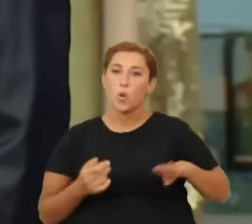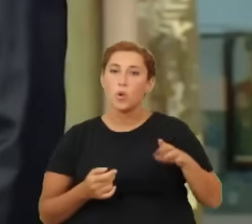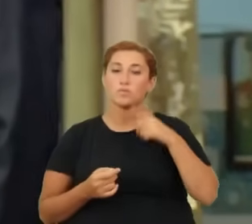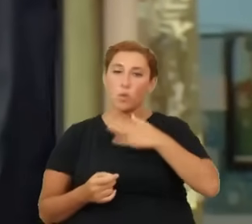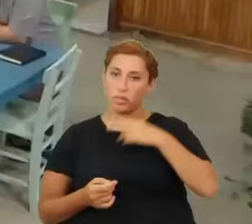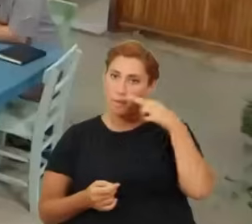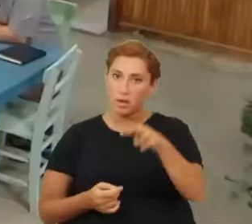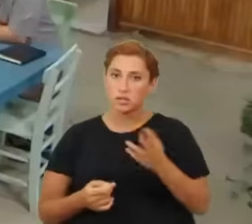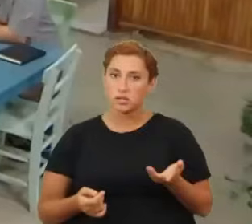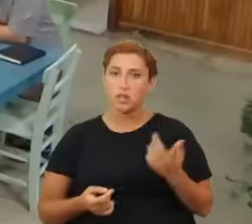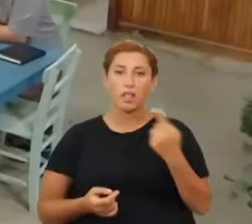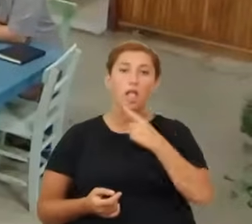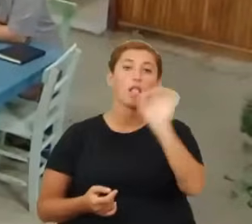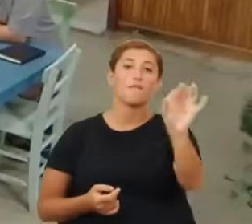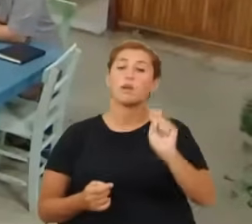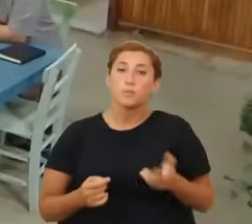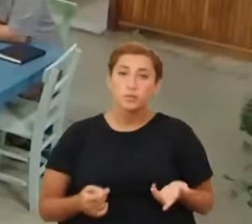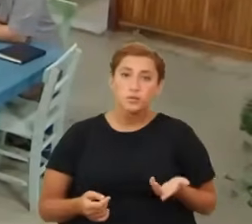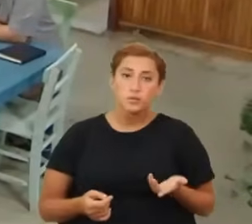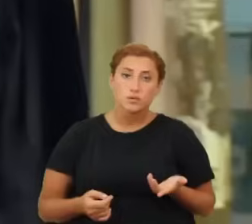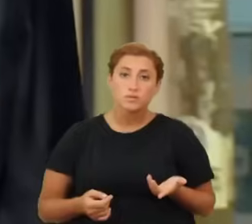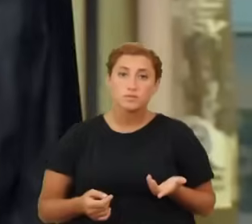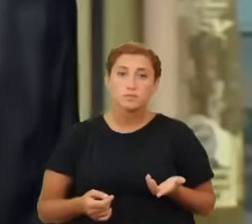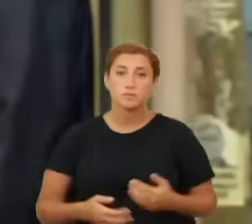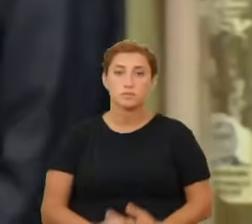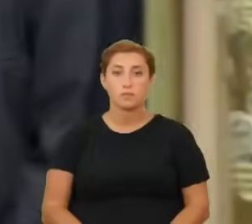sen önüne baksana ya. Ne laf atıyorsun buraya ya?